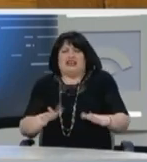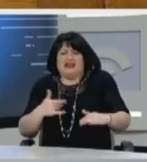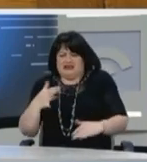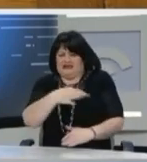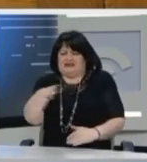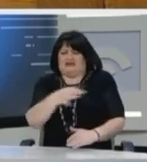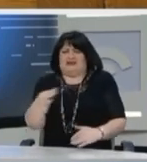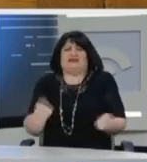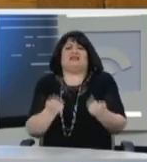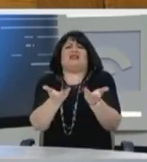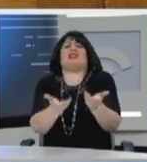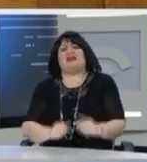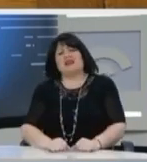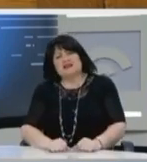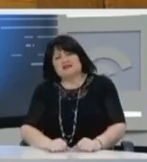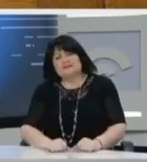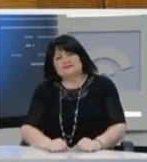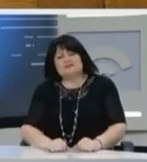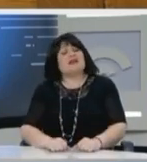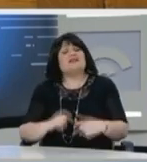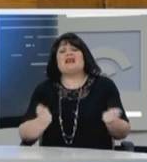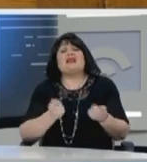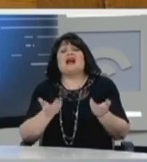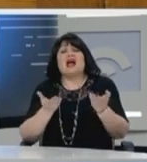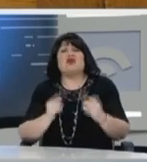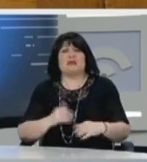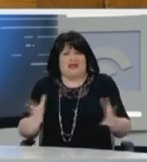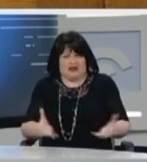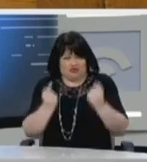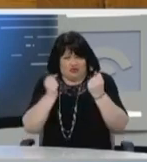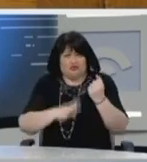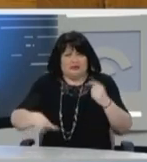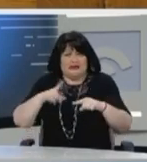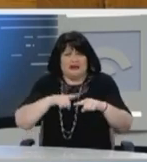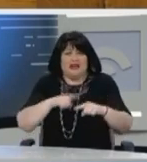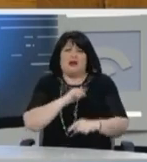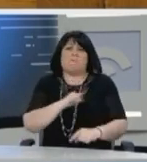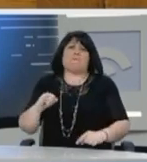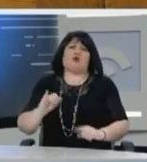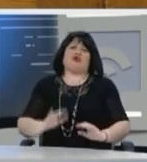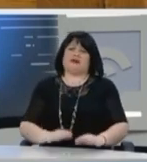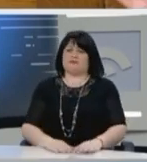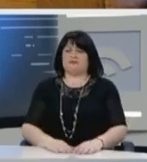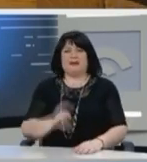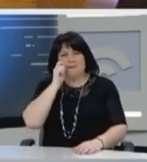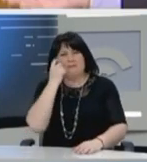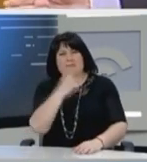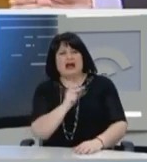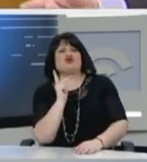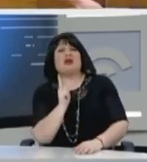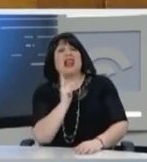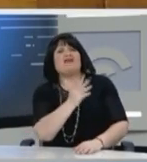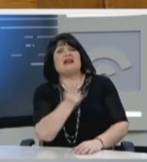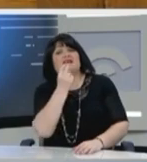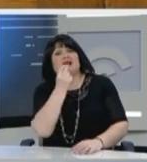εδώ, τι θα γίνει κύριε Καλαφάτη μου. Θα σωθεί ποτέ αυτή η χώρα. Και έχω γνωρίσει και τον πατέρα σας και φάγαμε